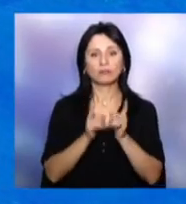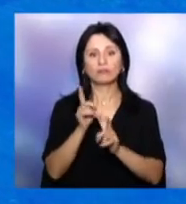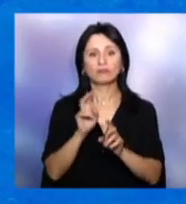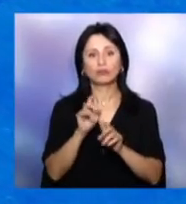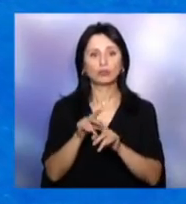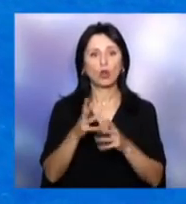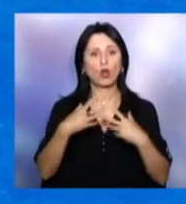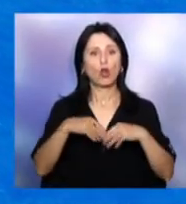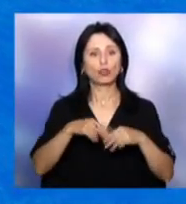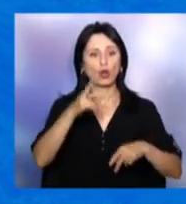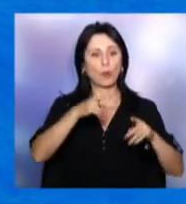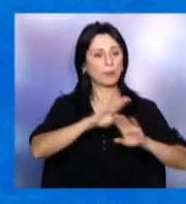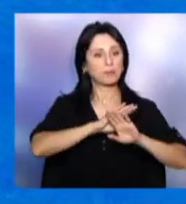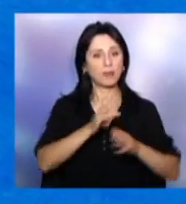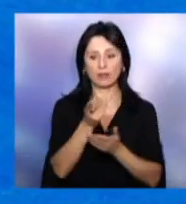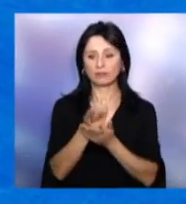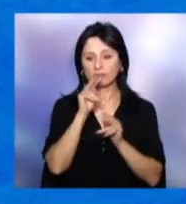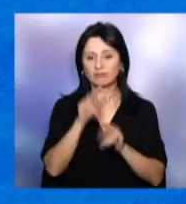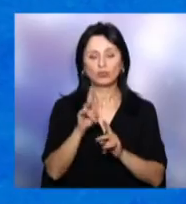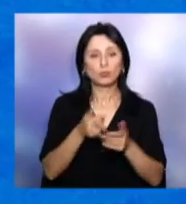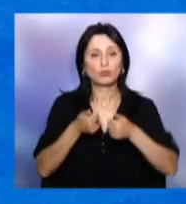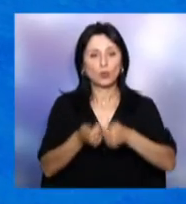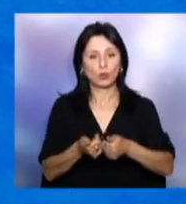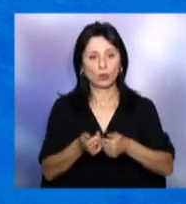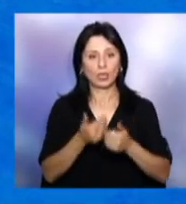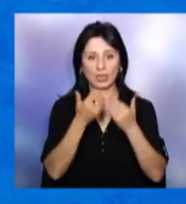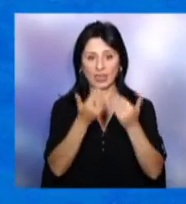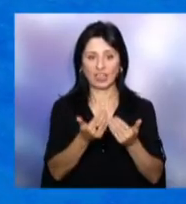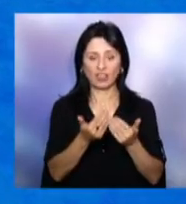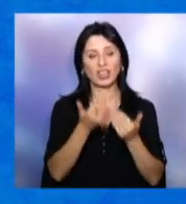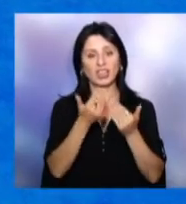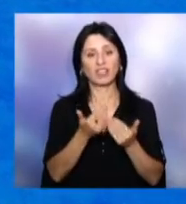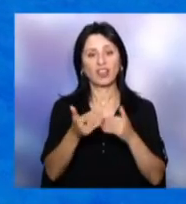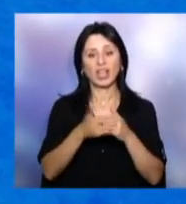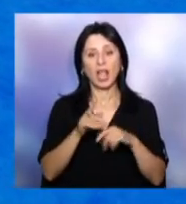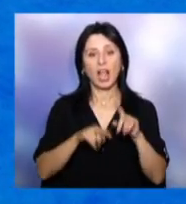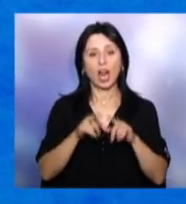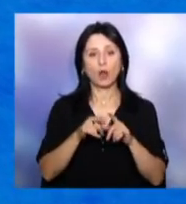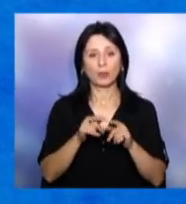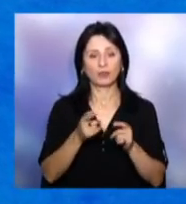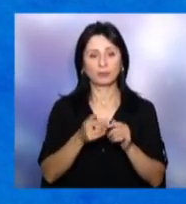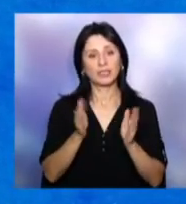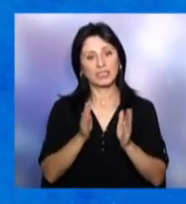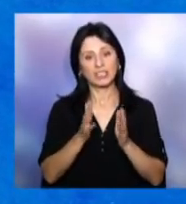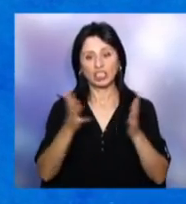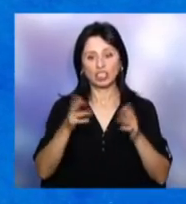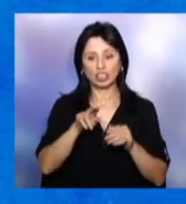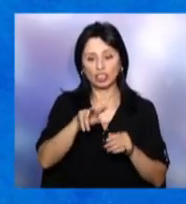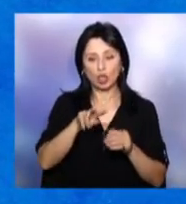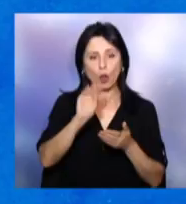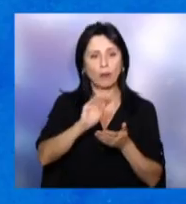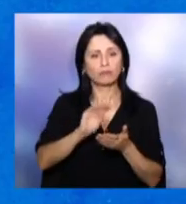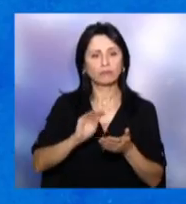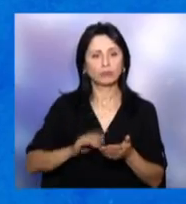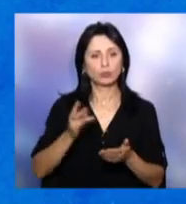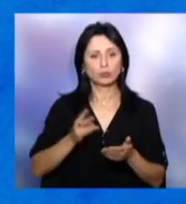ოჯახის წევრის ოპერაციის შემდგომი მეთვალყურეობა, თქვენი ან თქვენი ახლობლის მცირე თუ დიდი ჭრილობის